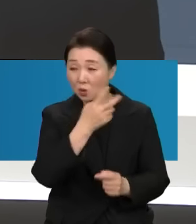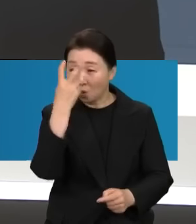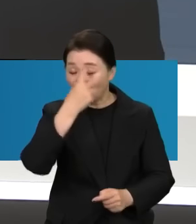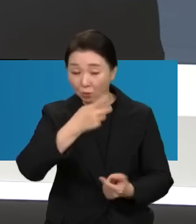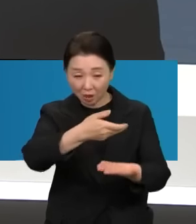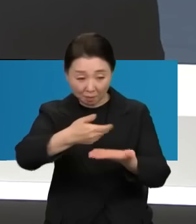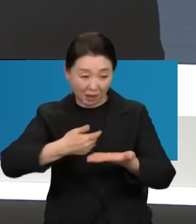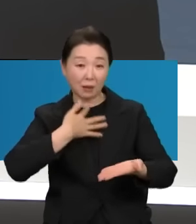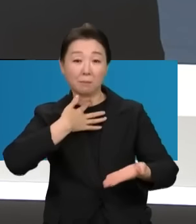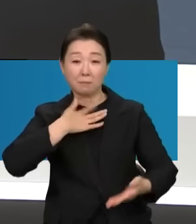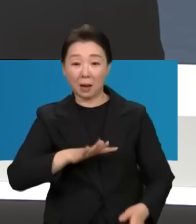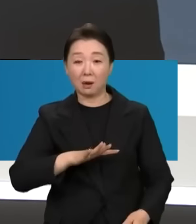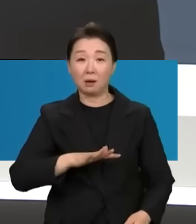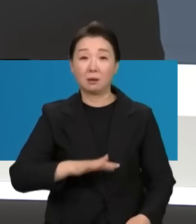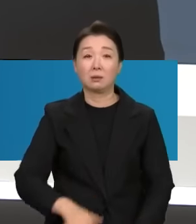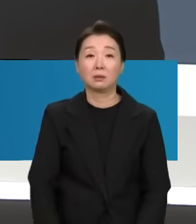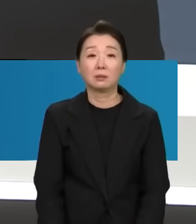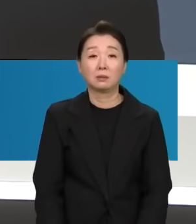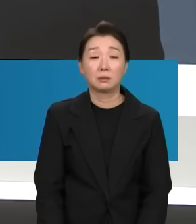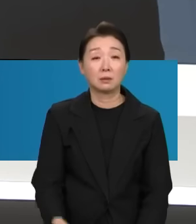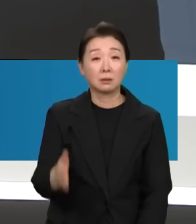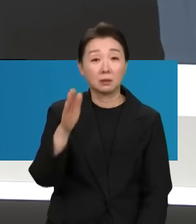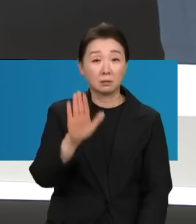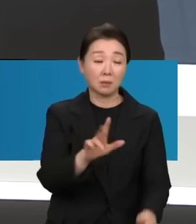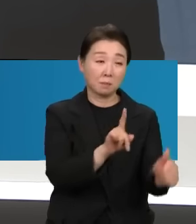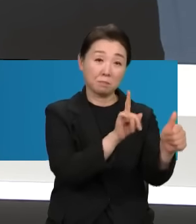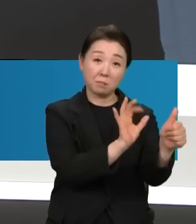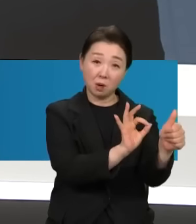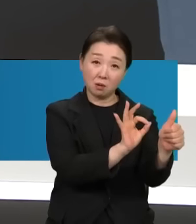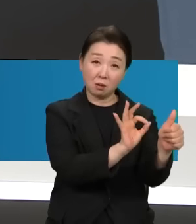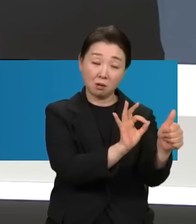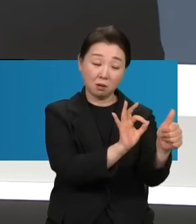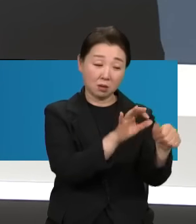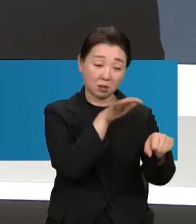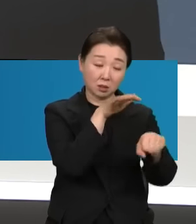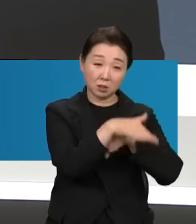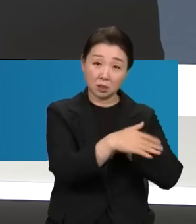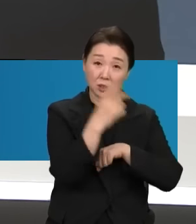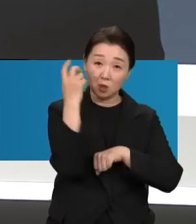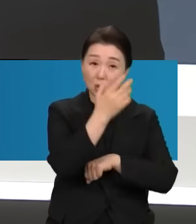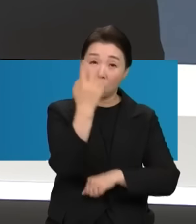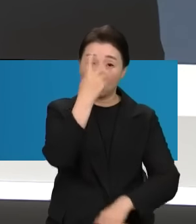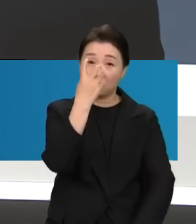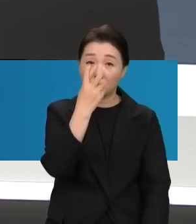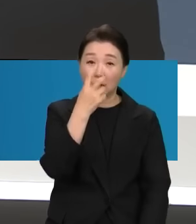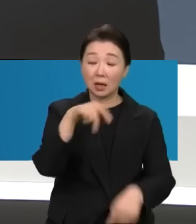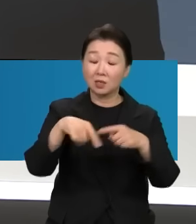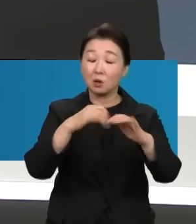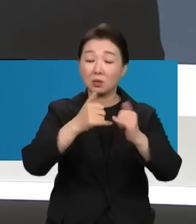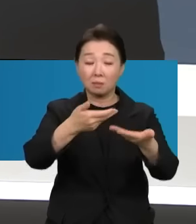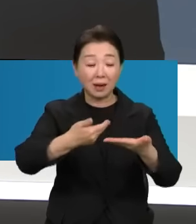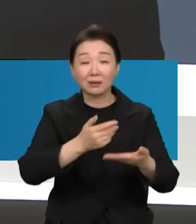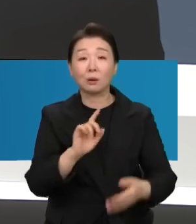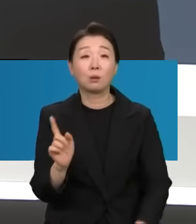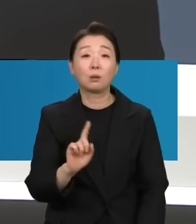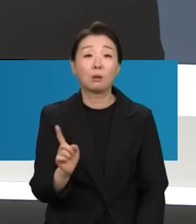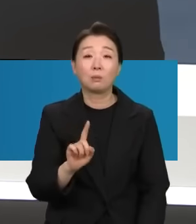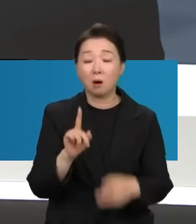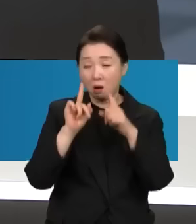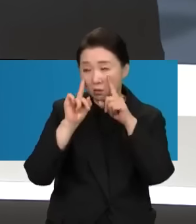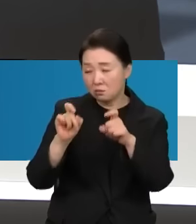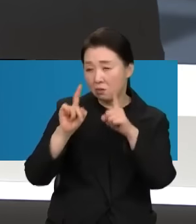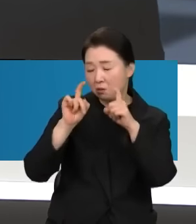받은 적도 없다고 반박했습니다. 그런데 이 명태균식 여론조사, 얼마나 많은 정치인이 받아본 건지 의혹이